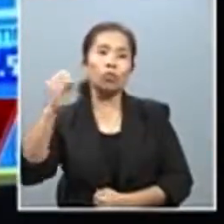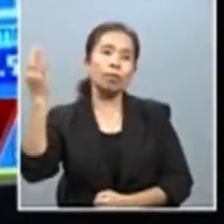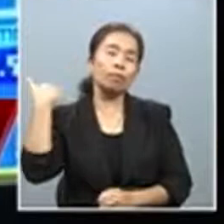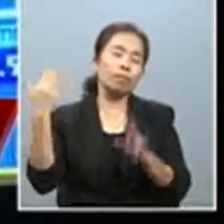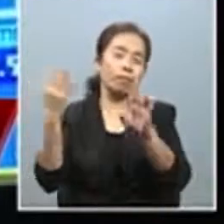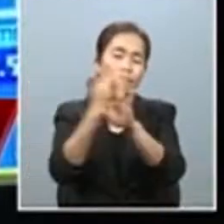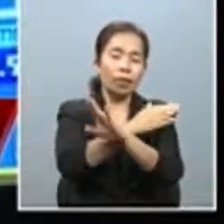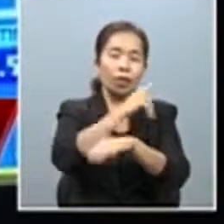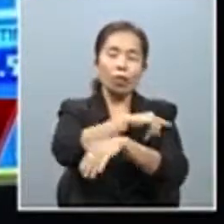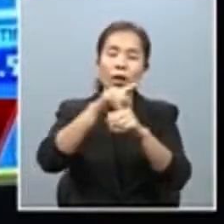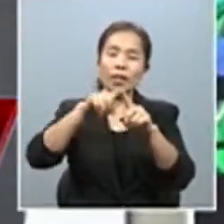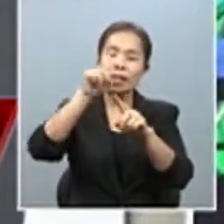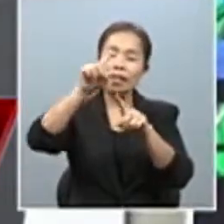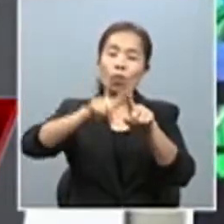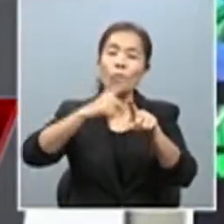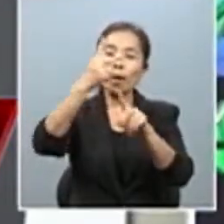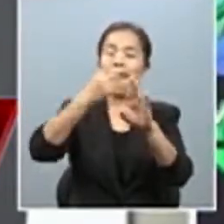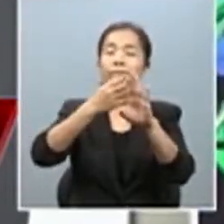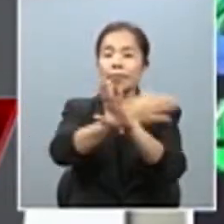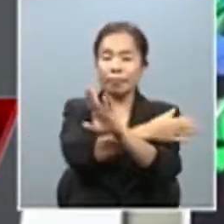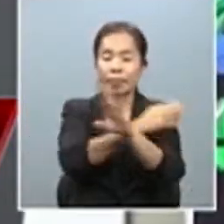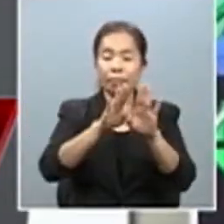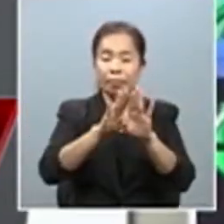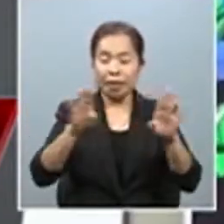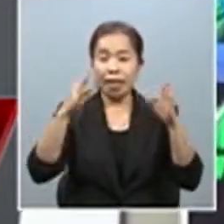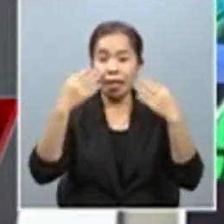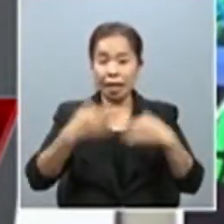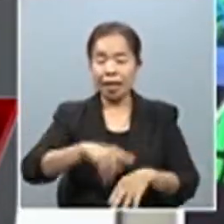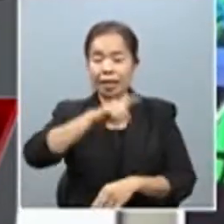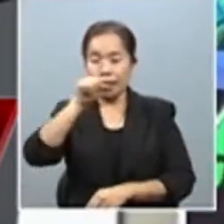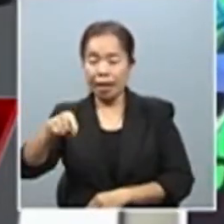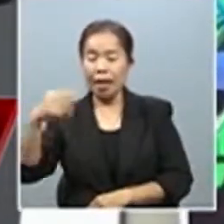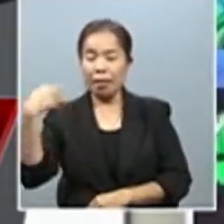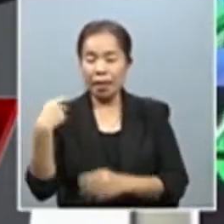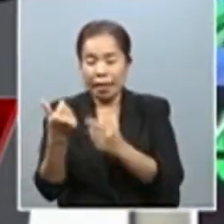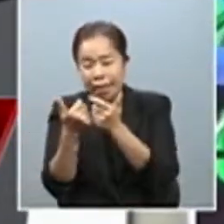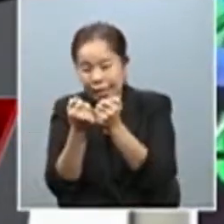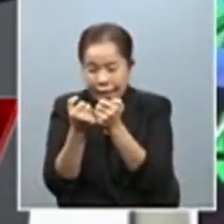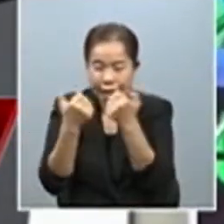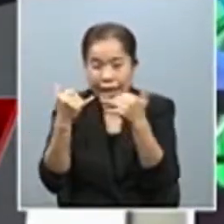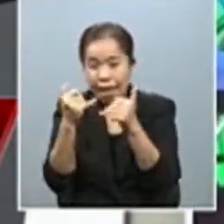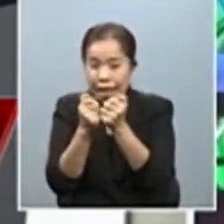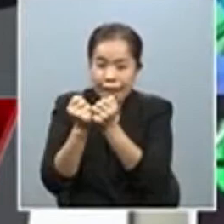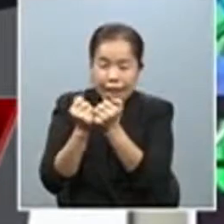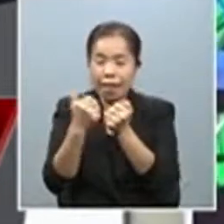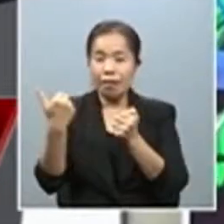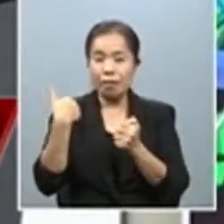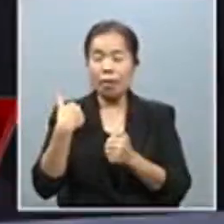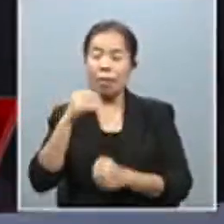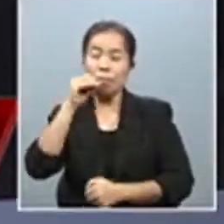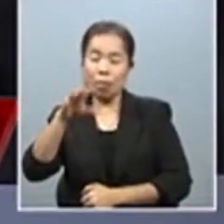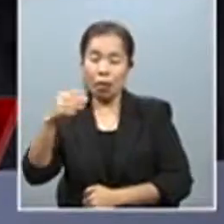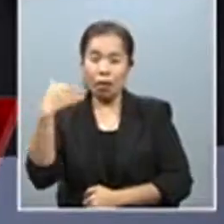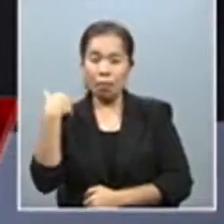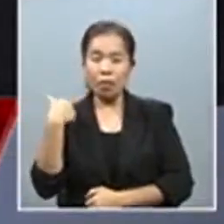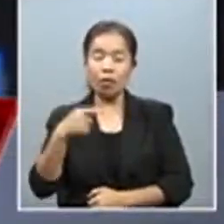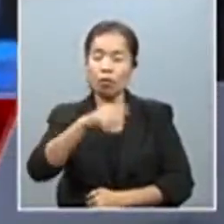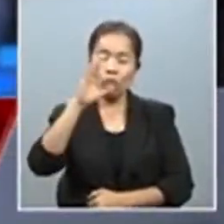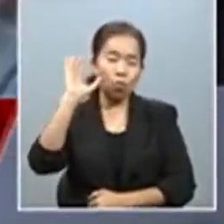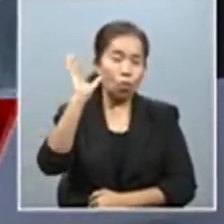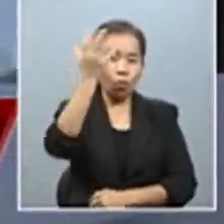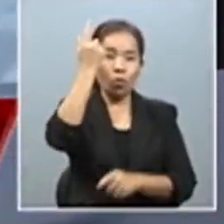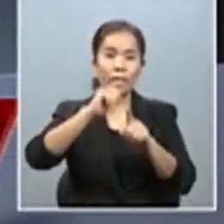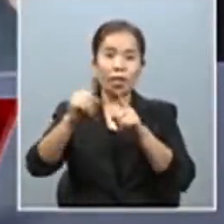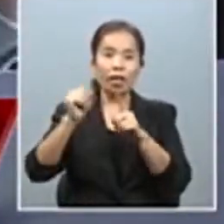ผ่านมานี่เองแหละครับนักวิจัยตลาดเกมรายหนึ่งนะครับคาดการบอกว่าแฟนๆของอีสปอร์ตเนี่ยของทั่วโลกจะมีจำนวนเพิ่ม